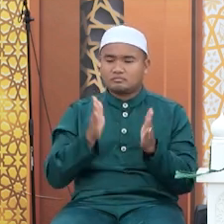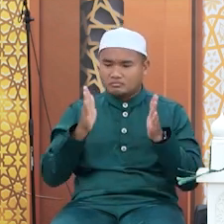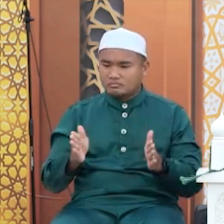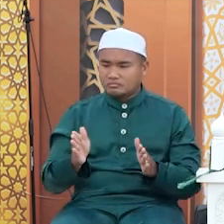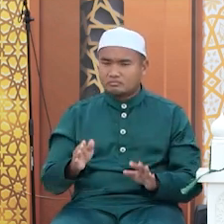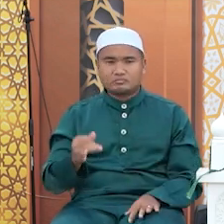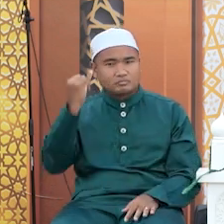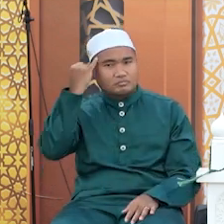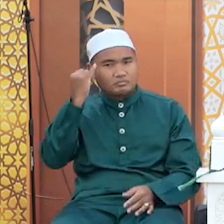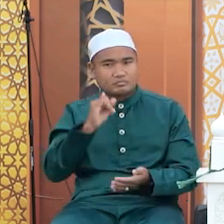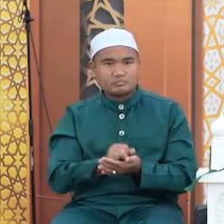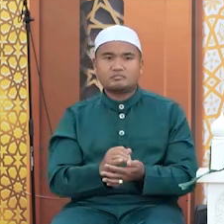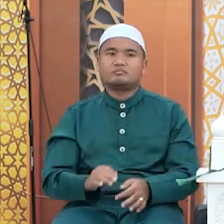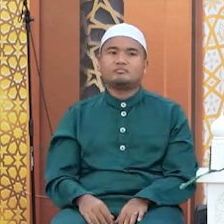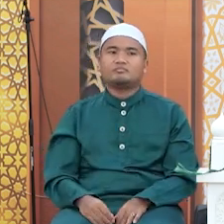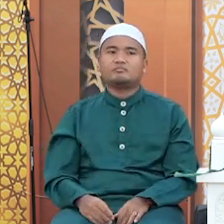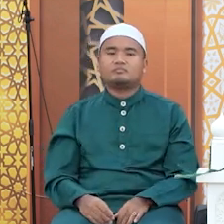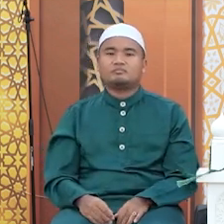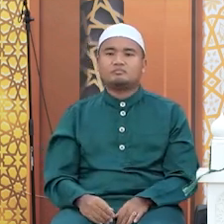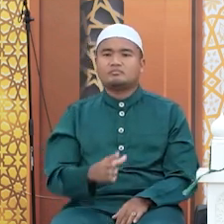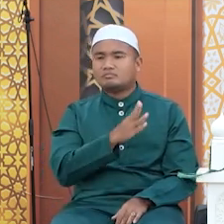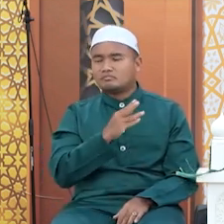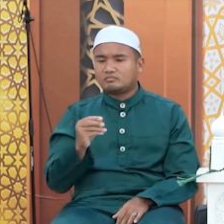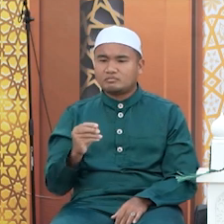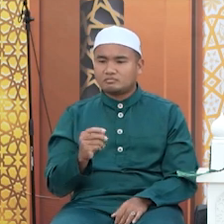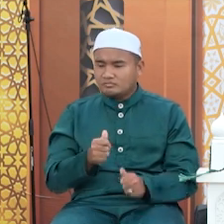kita di kalangan hamba yang beriman, hamba yang taat,